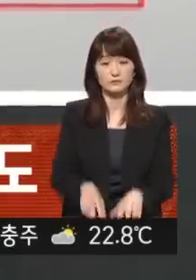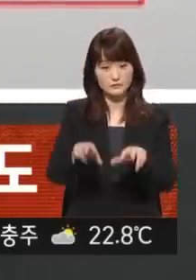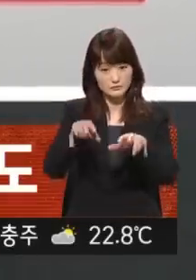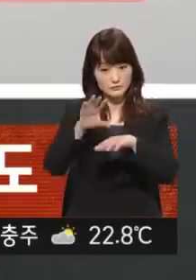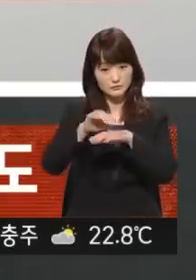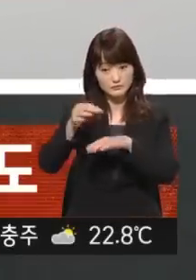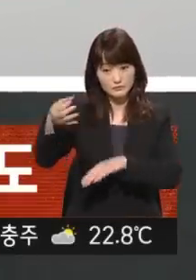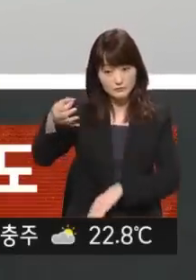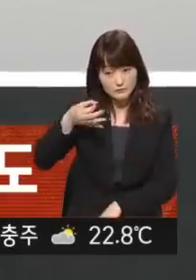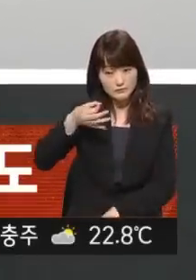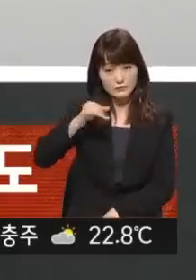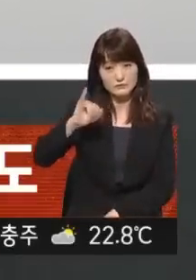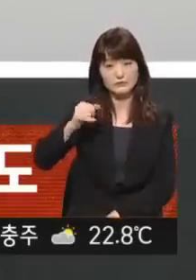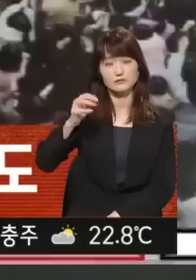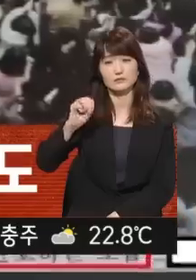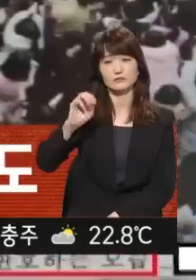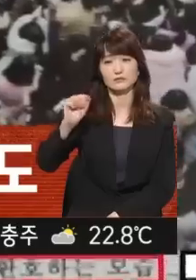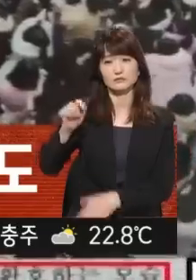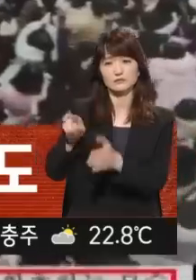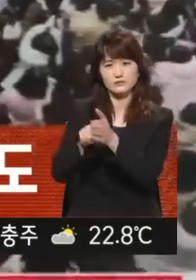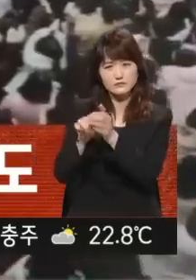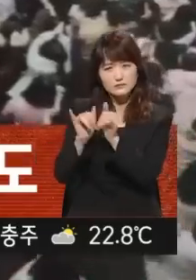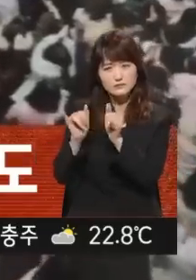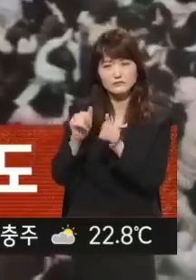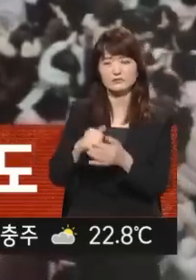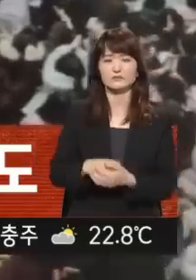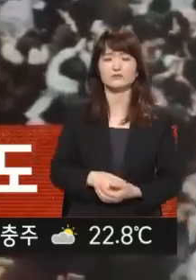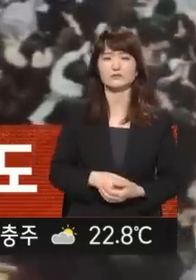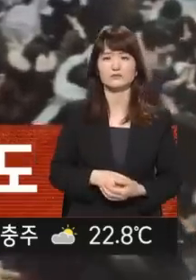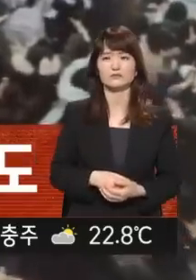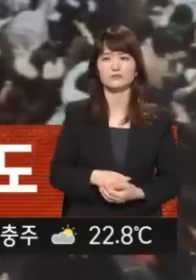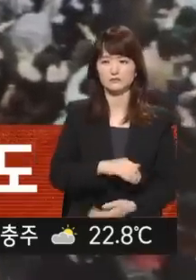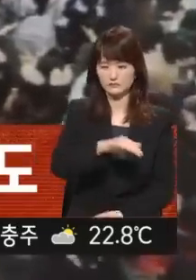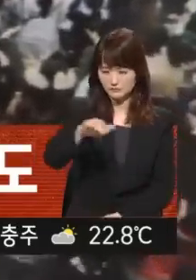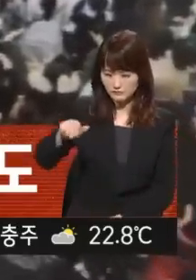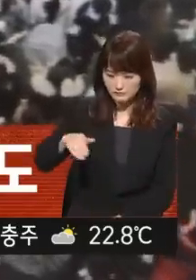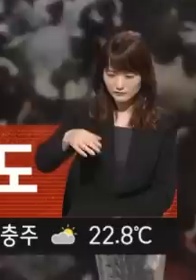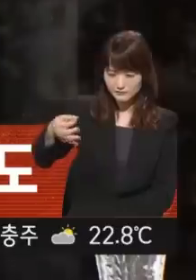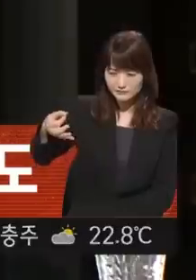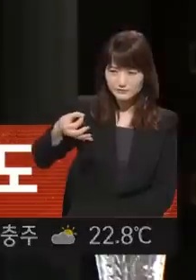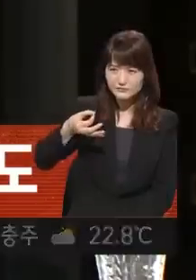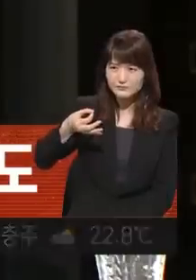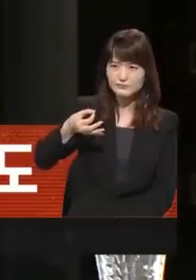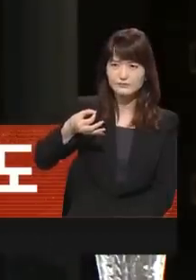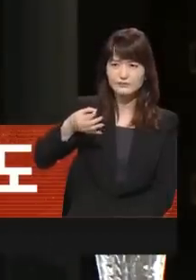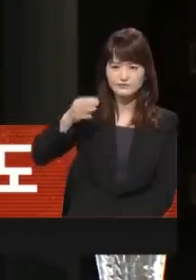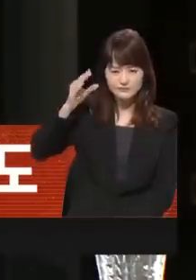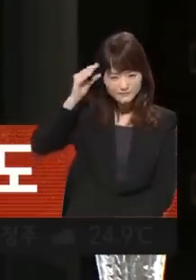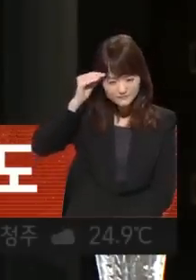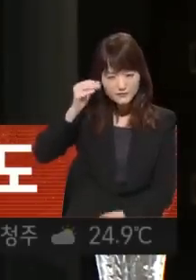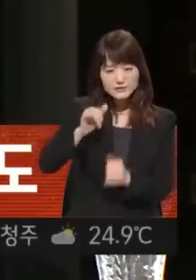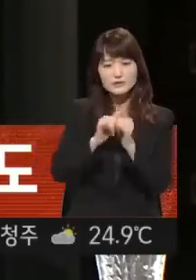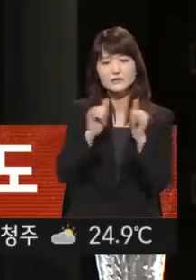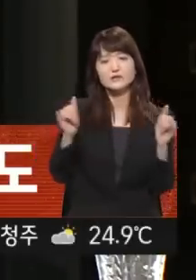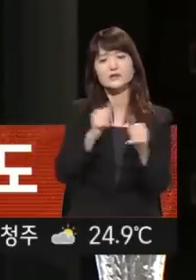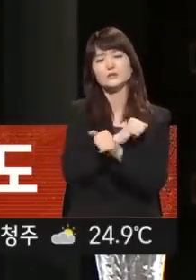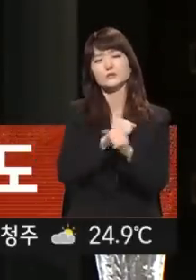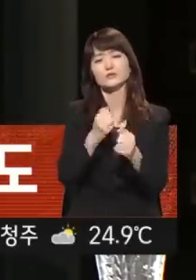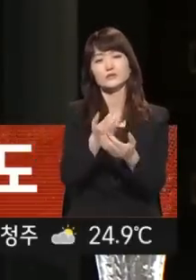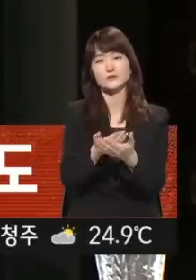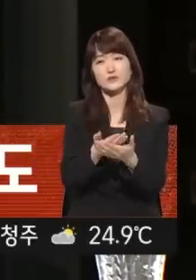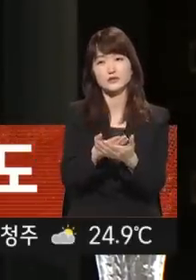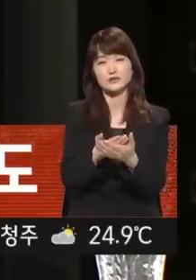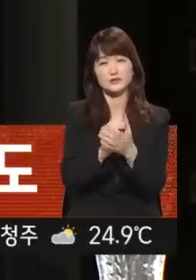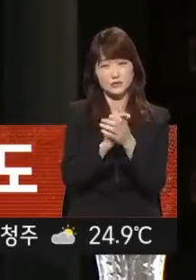방송을 보고 있는 JMS 신도들은 저희들을 보면서 무지몽매한 인간들을 용서하소서